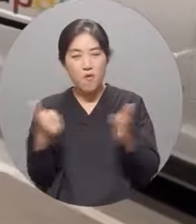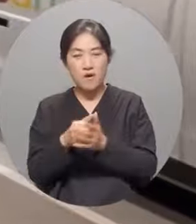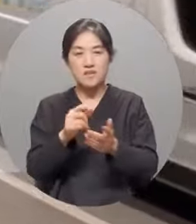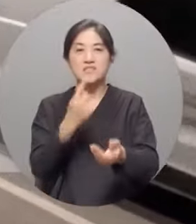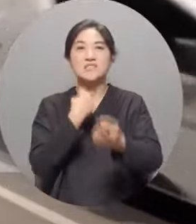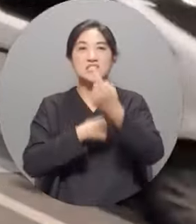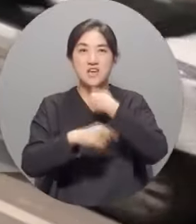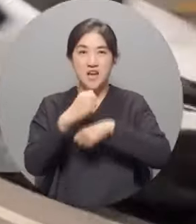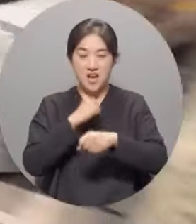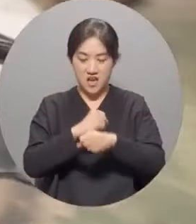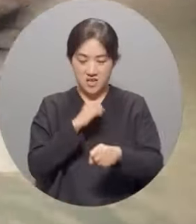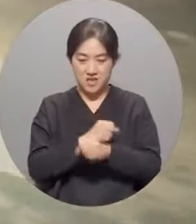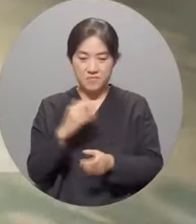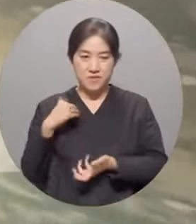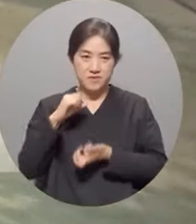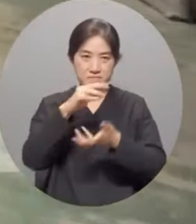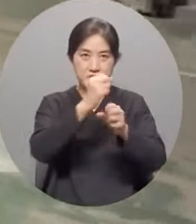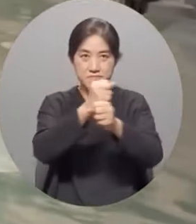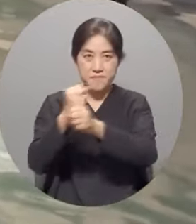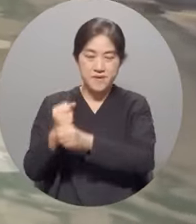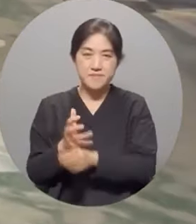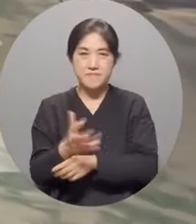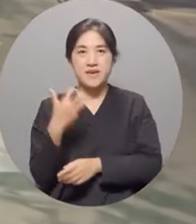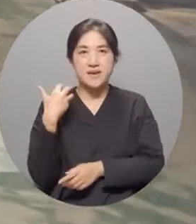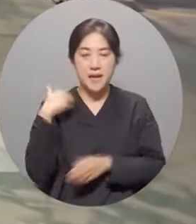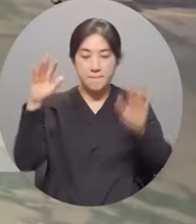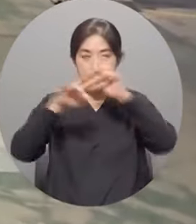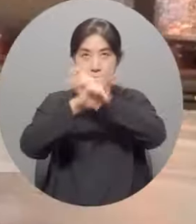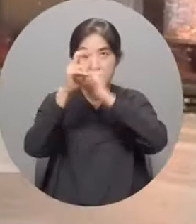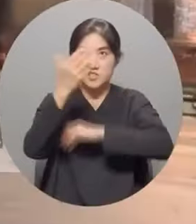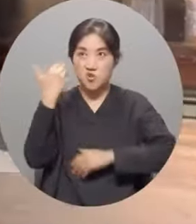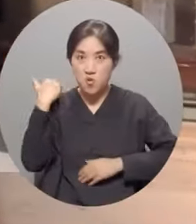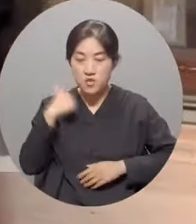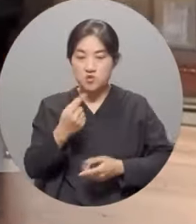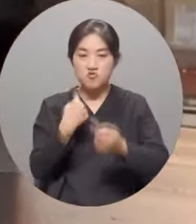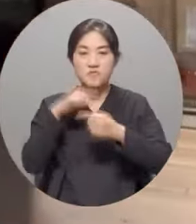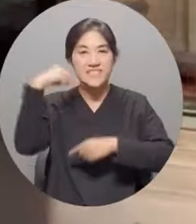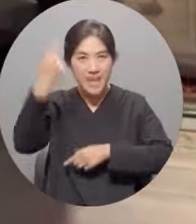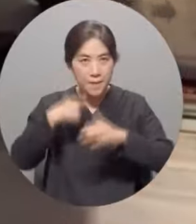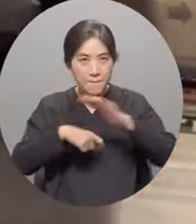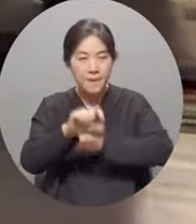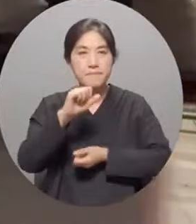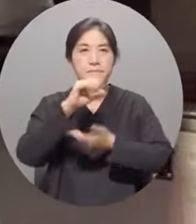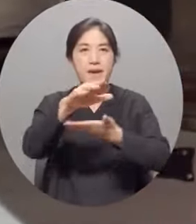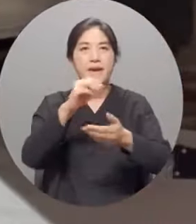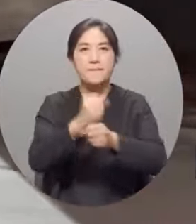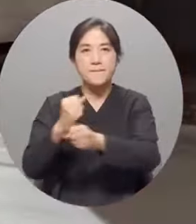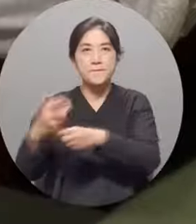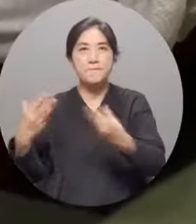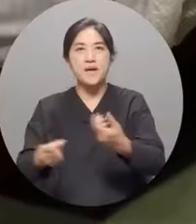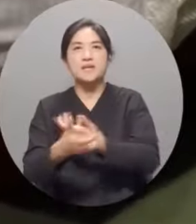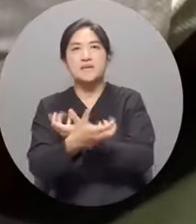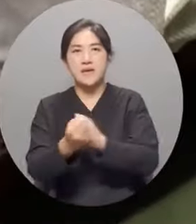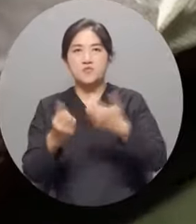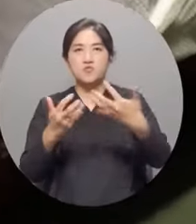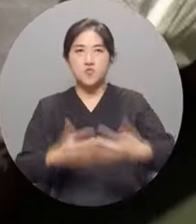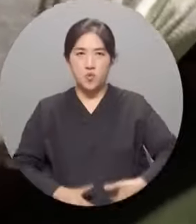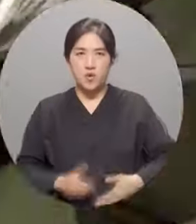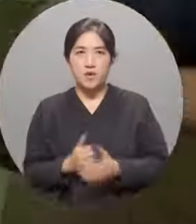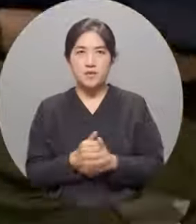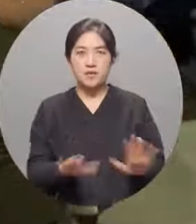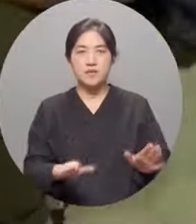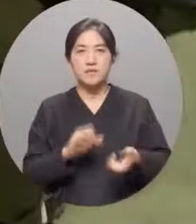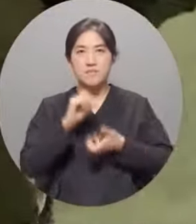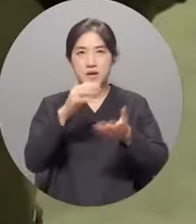설치 대리점을 운영했습니다. 밤 12시 전에 주문하면 이튿날 배송하는 게 계약 조건입니다. 배송을 앞둔